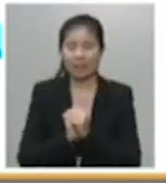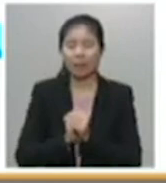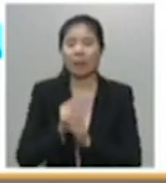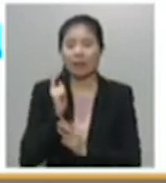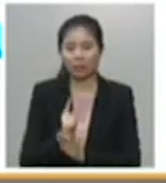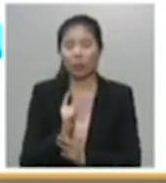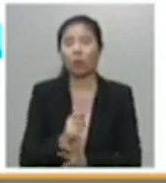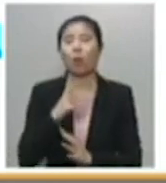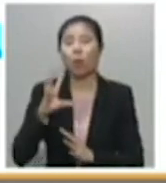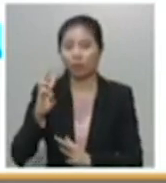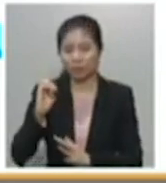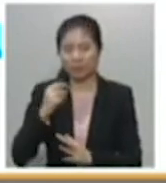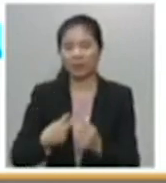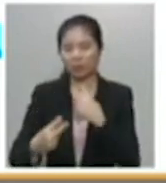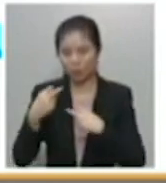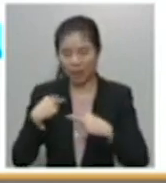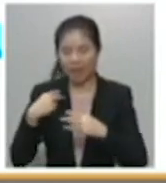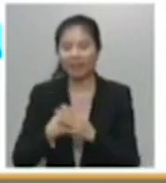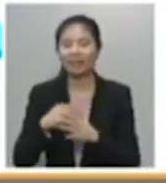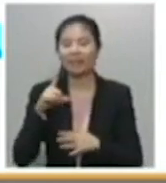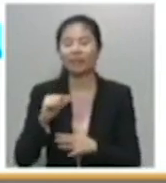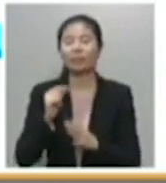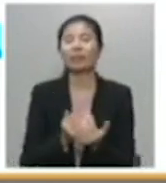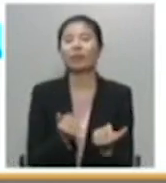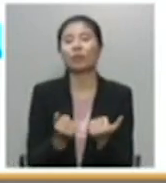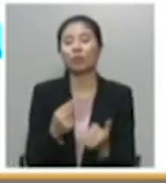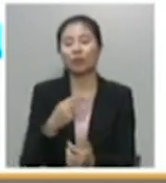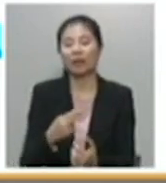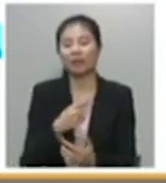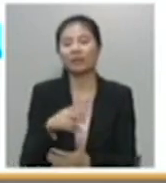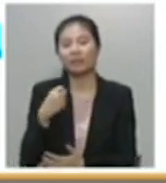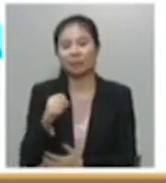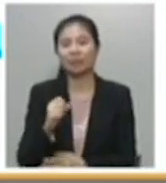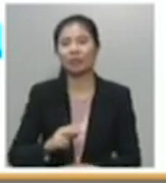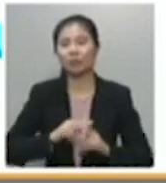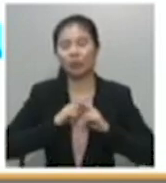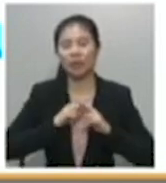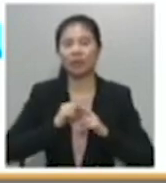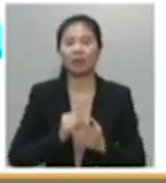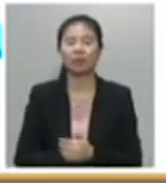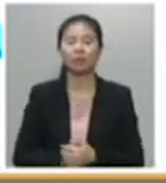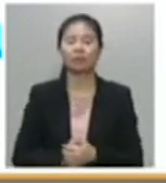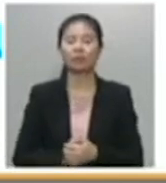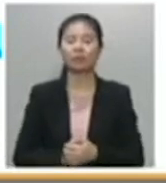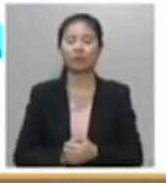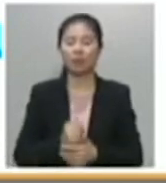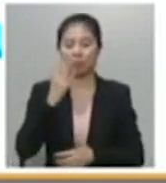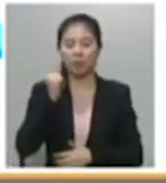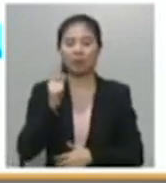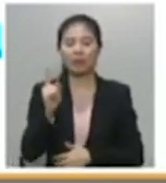ยเนี่ยบอกว่ารอพึ่งรัฐบาล 20% พึ่งลูกหลาน 10% เท่านั้นที่คิดว่าจะสามารถพึ่งพาตัวเองได้เพราะ